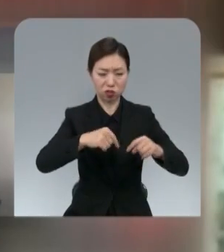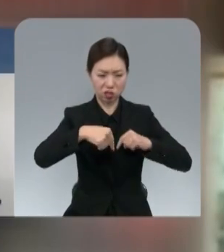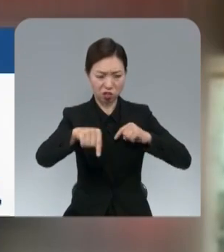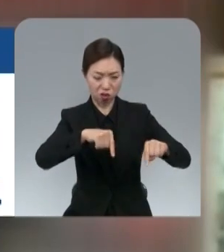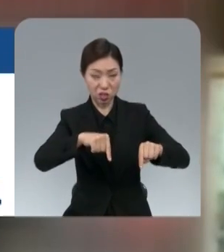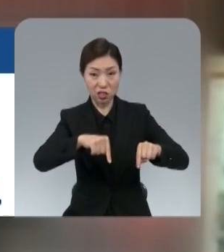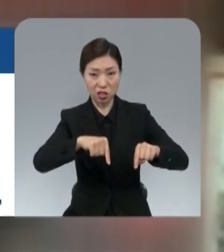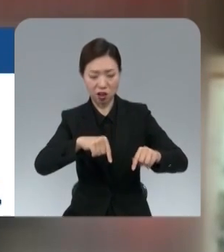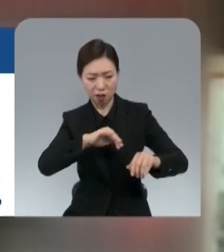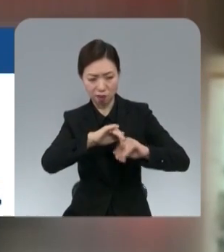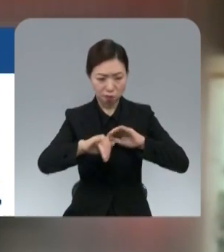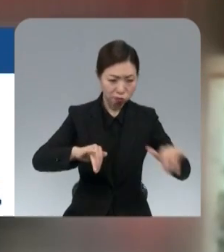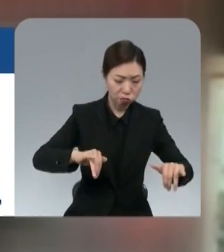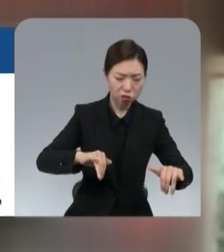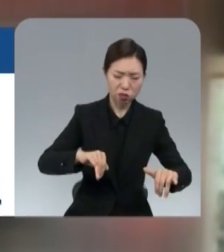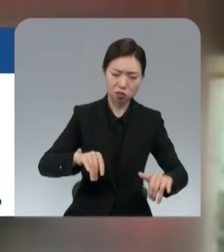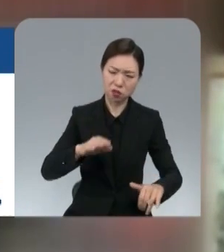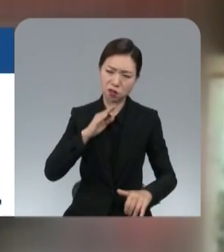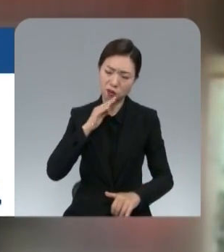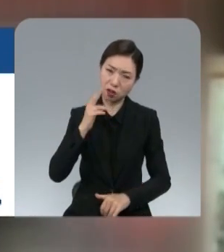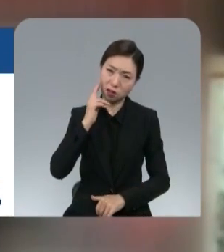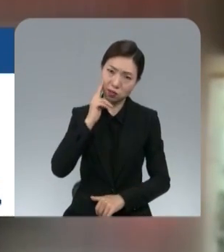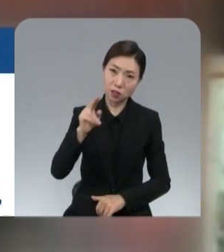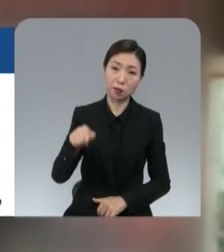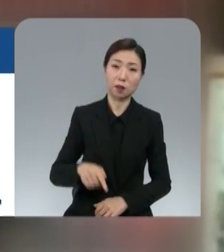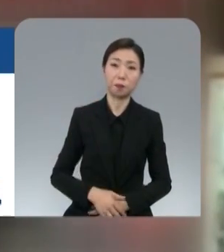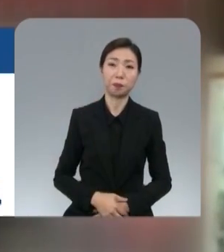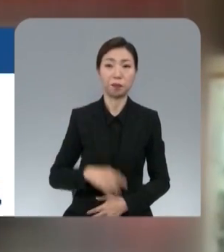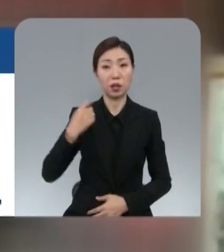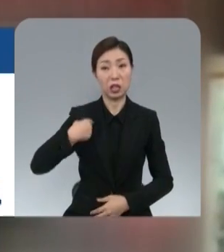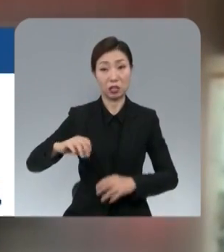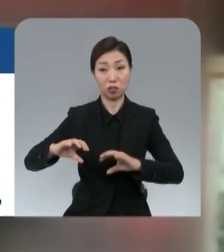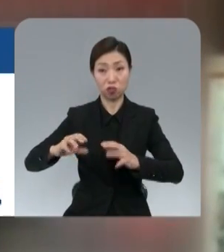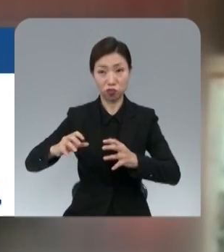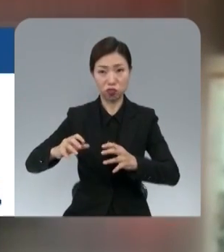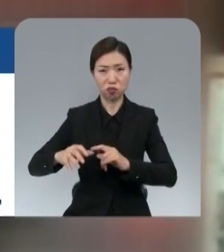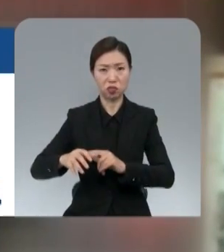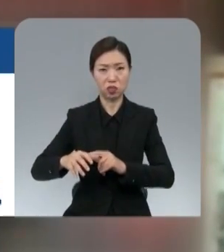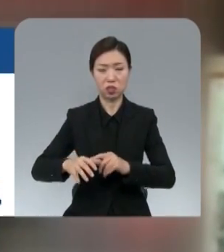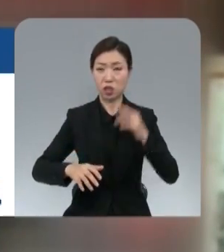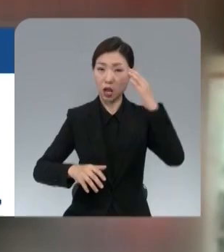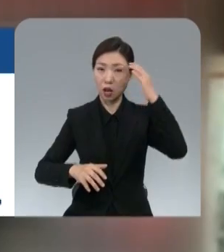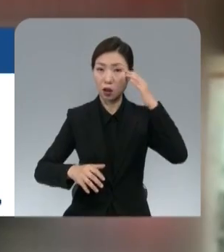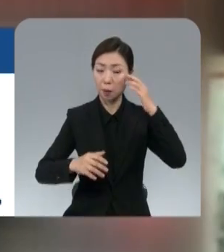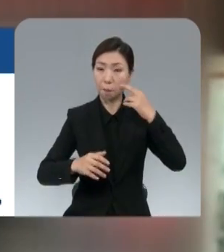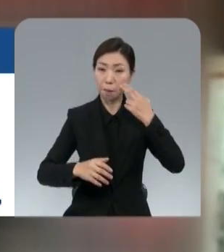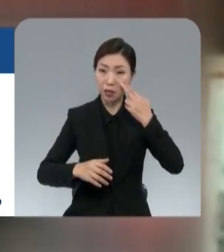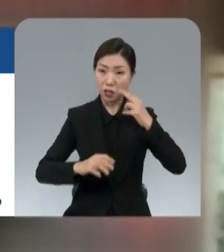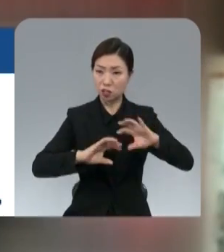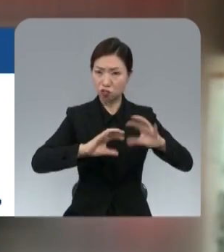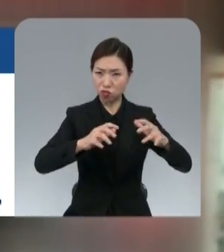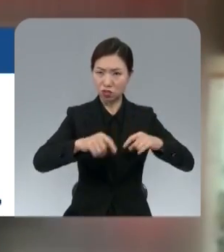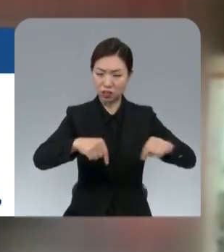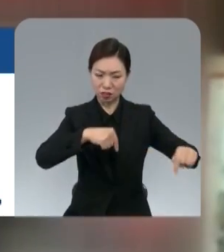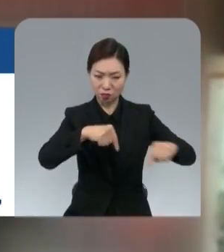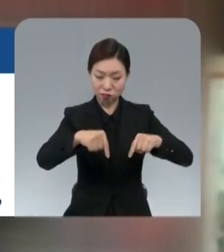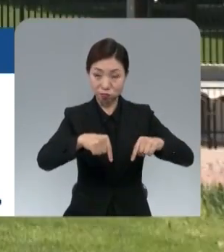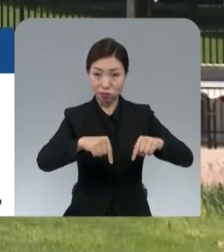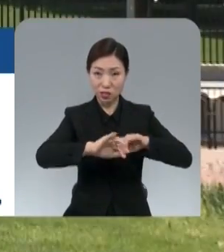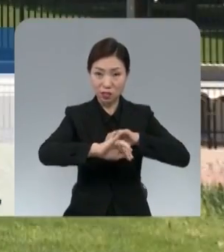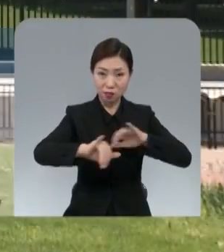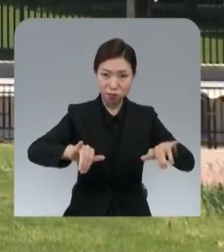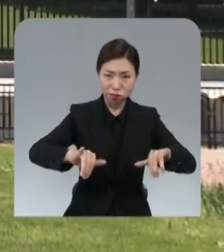they were talking about really divisive domestic issues like abortion and gun control. So that's a real step change from what we've seen